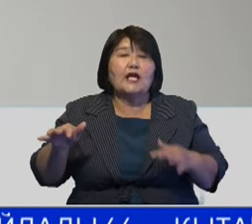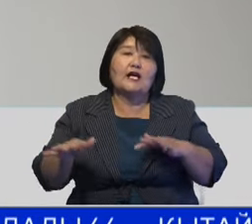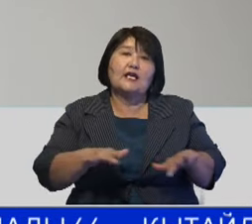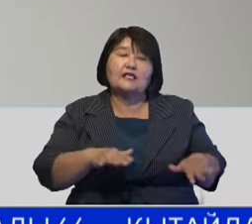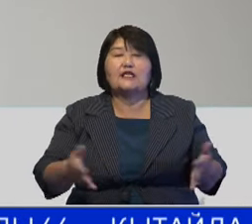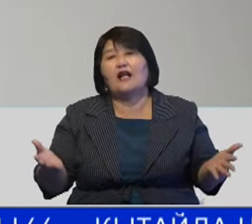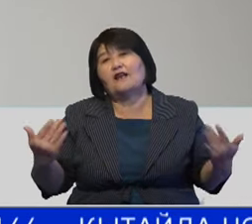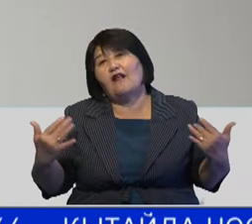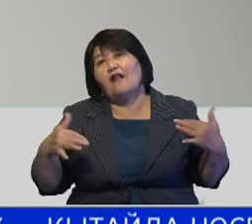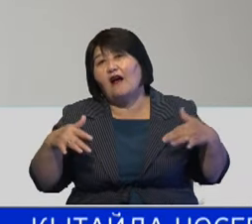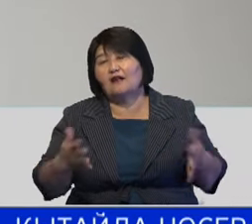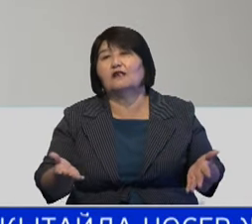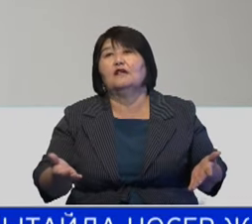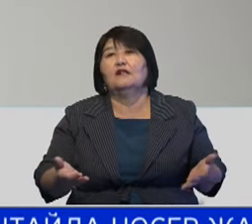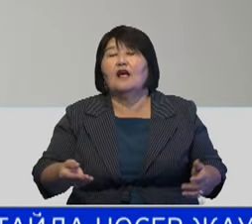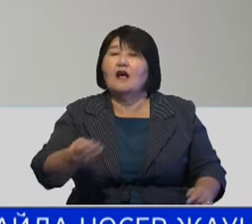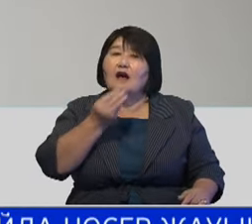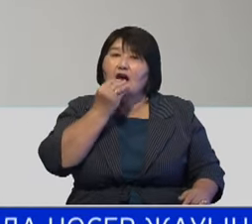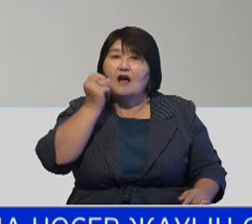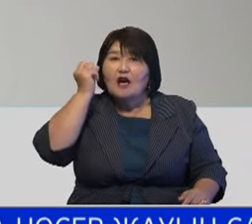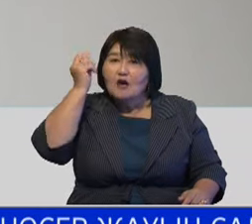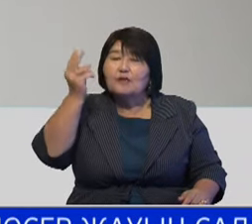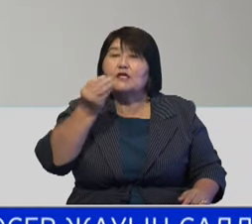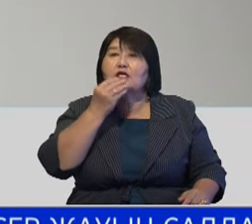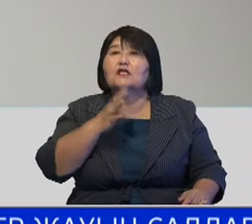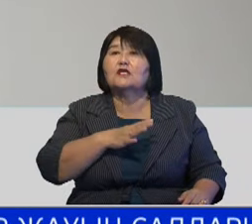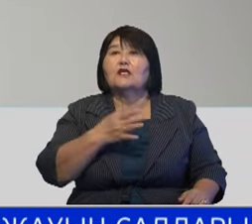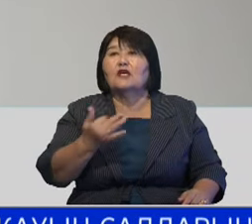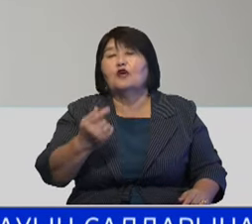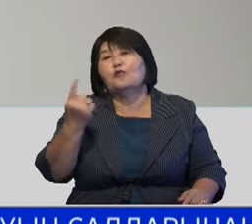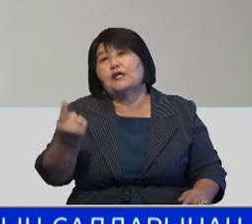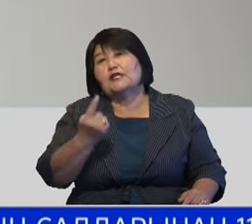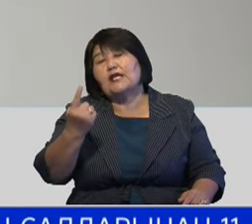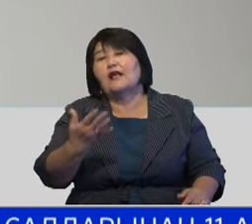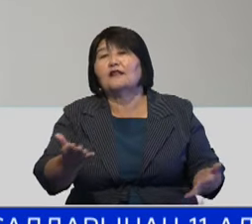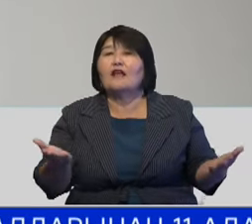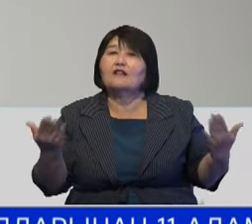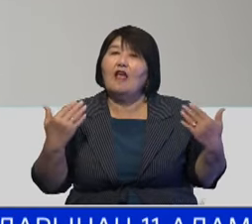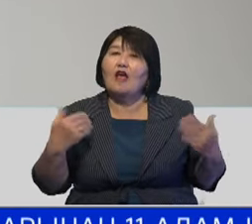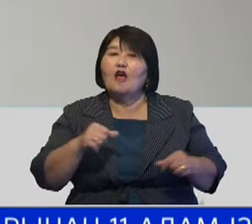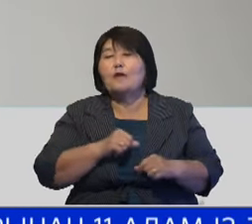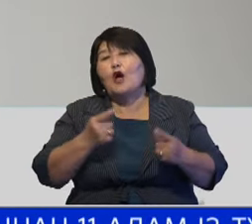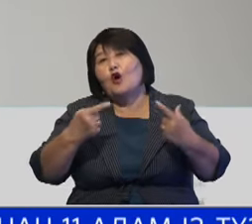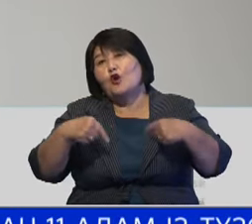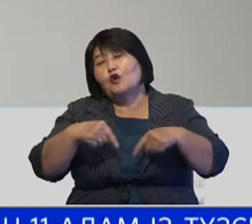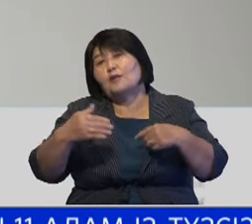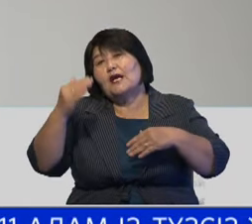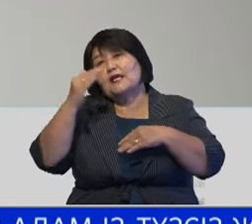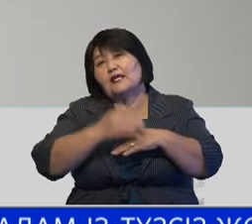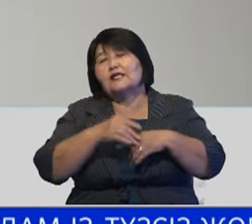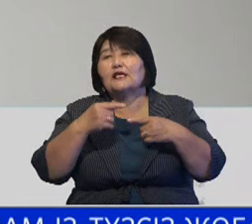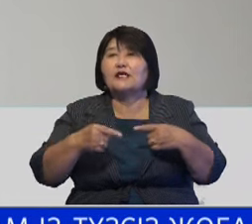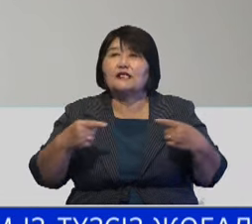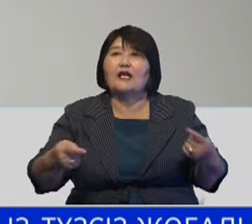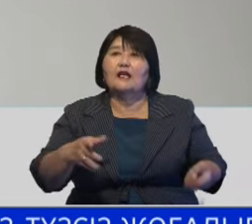іс-шаралар, одан кейін әйбет уақыты, әйбет ішеді, одан кейін бір сағаттай демалады, одан кейін үйірмелері бар, кешкісін тағы